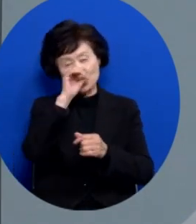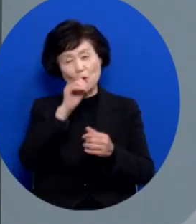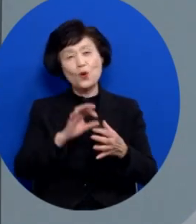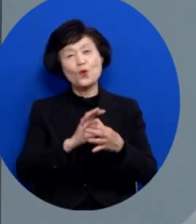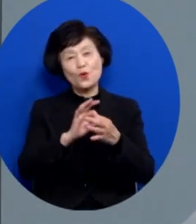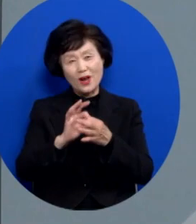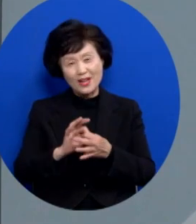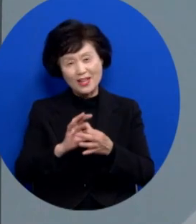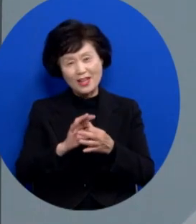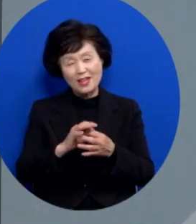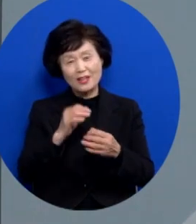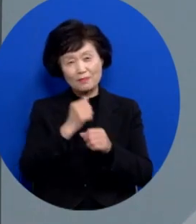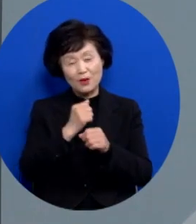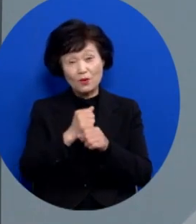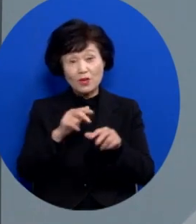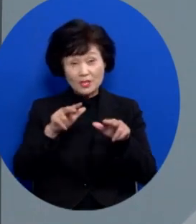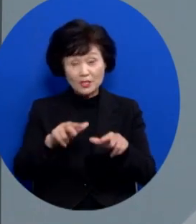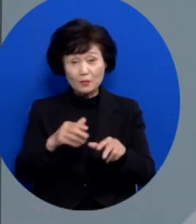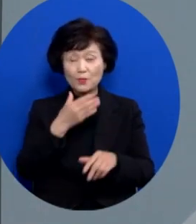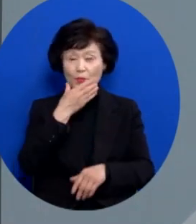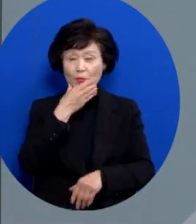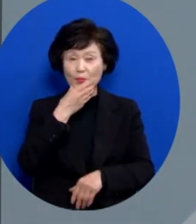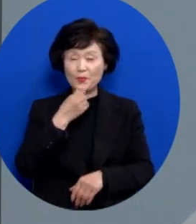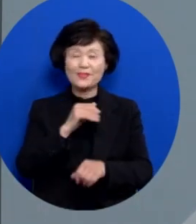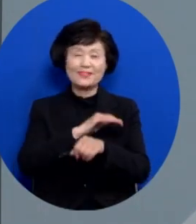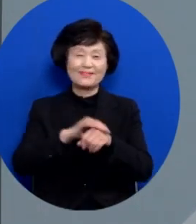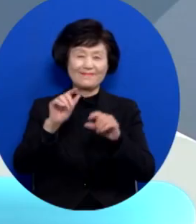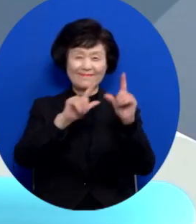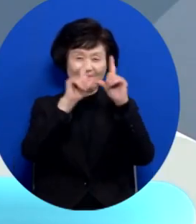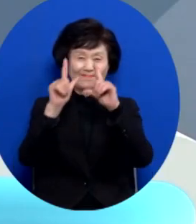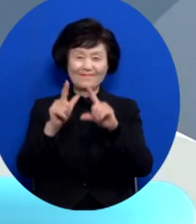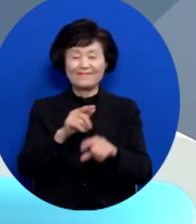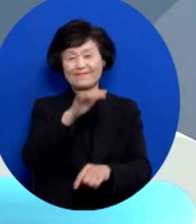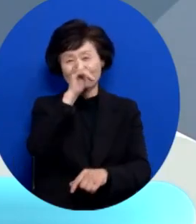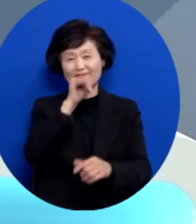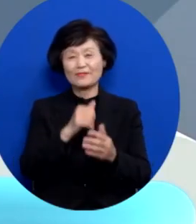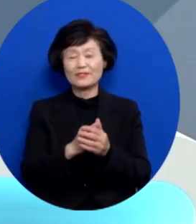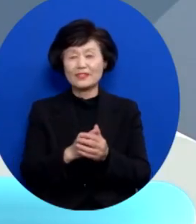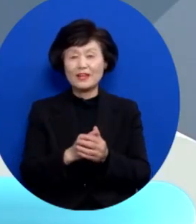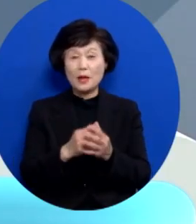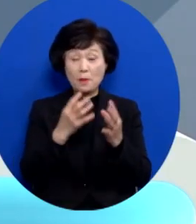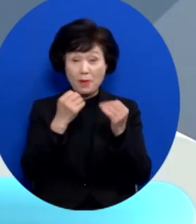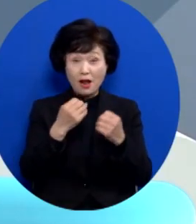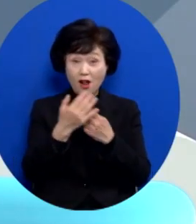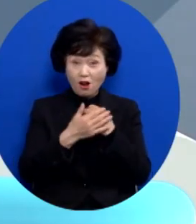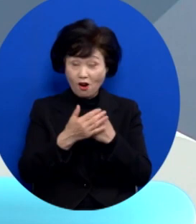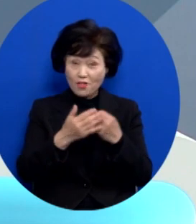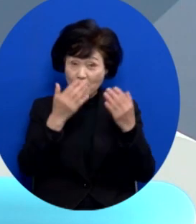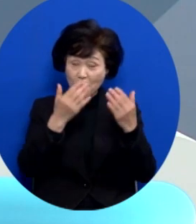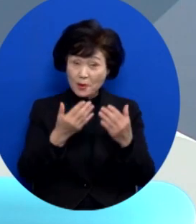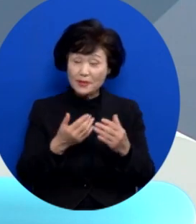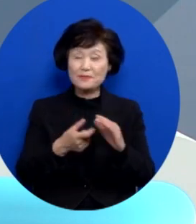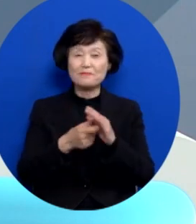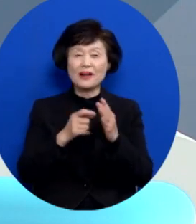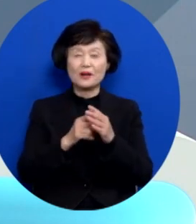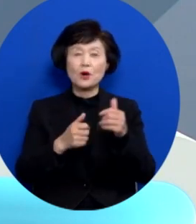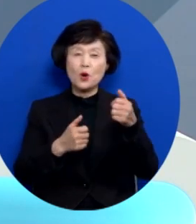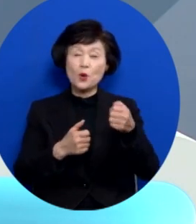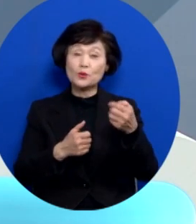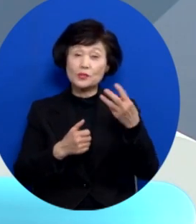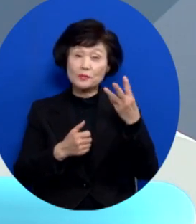지금 행복하게 잘 살고 있습니다네 그동안 많은 은혜가 있었던만큼 53기도 기대가 큽니다